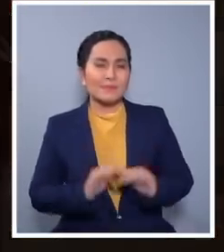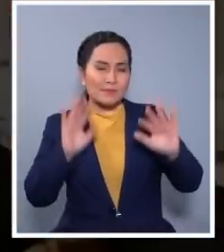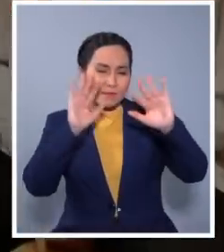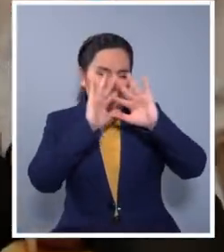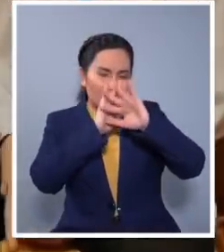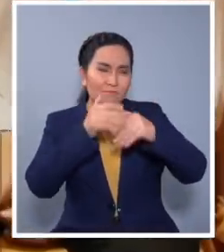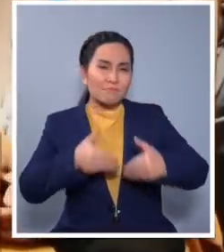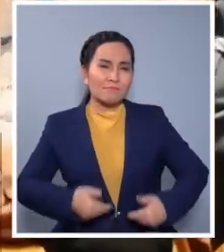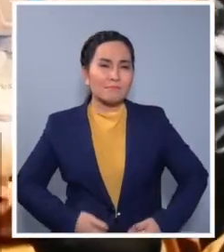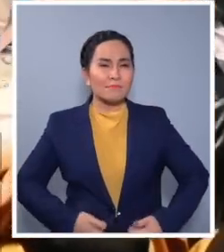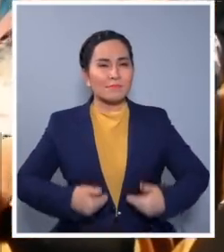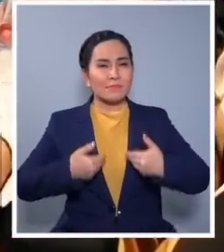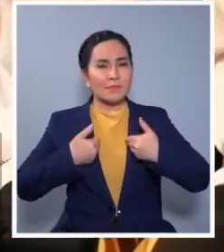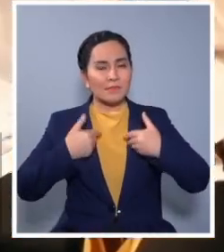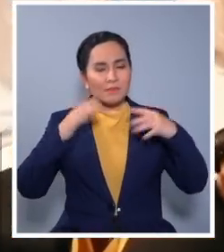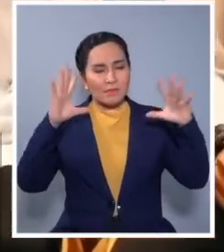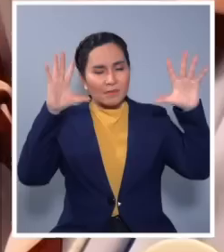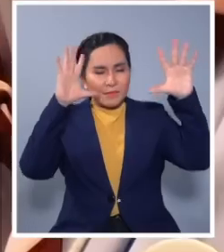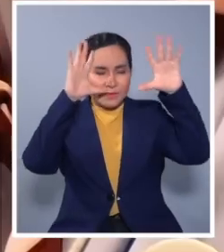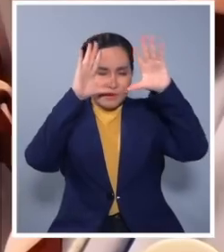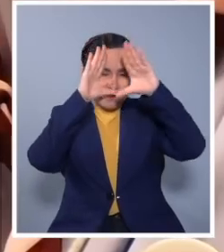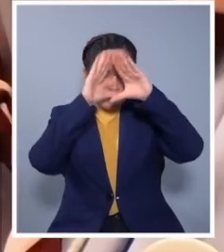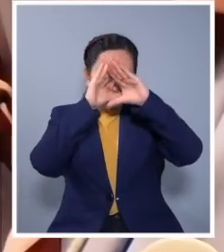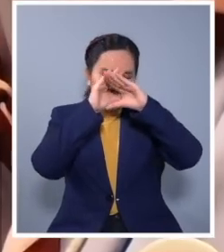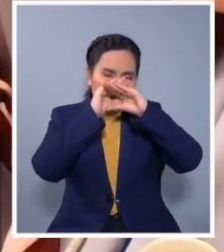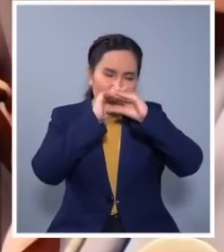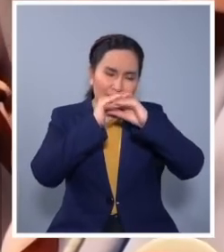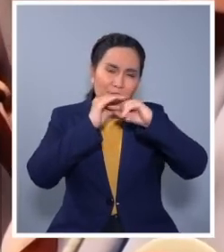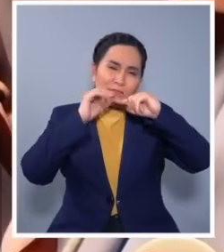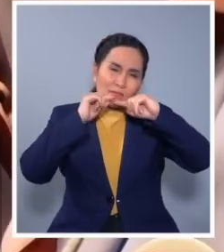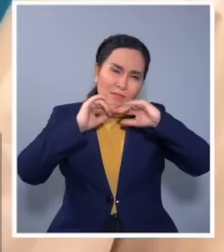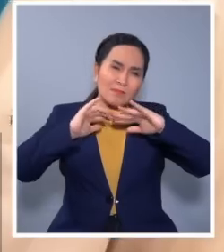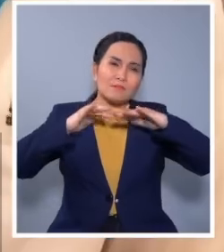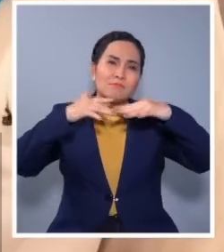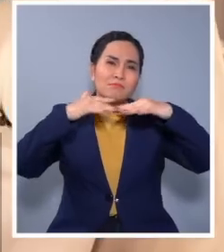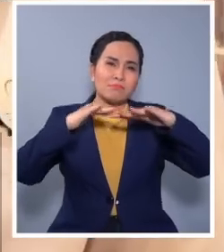ชีวิตที่มืดมนลอยอยู่ก